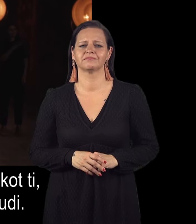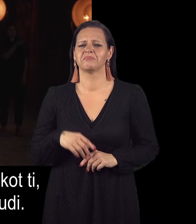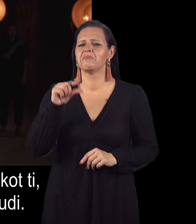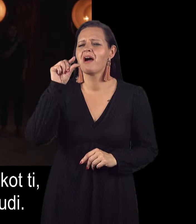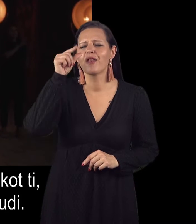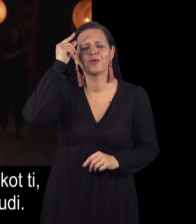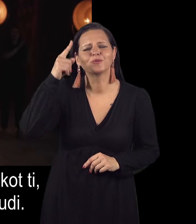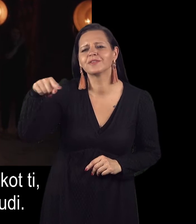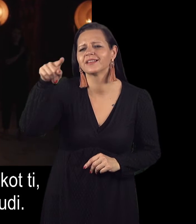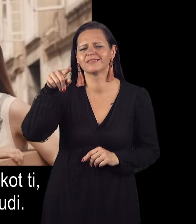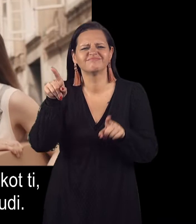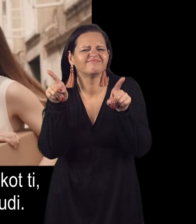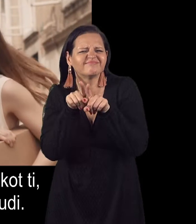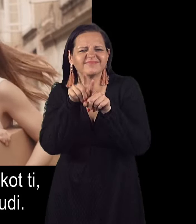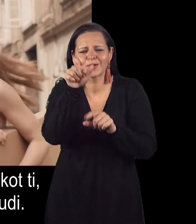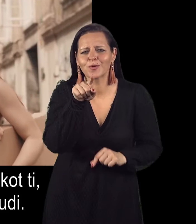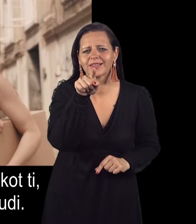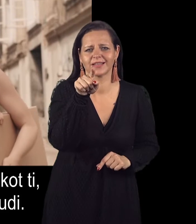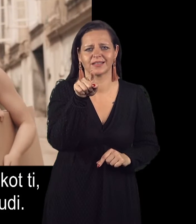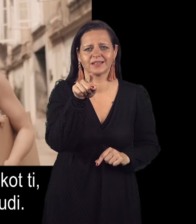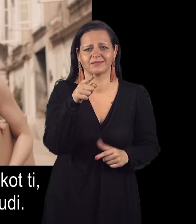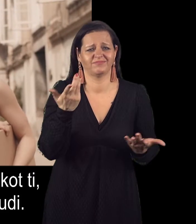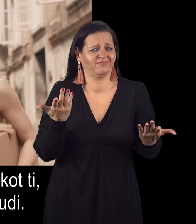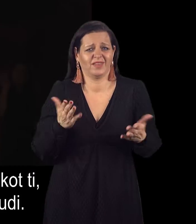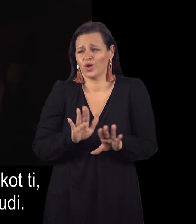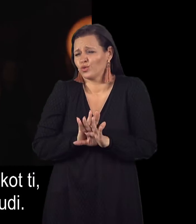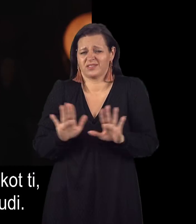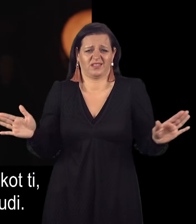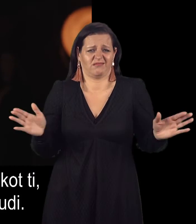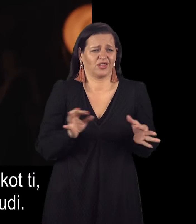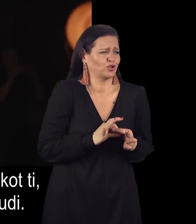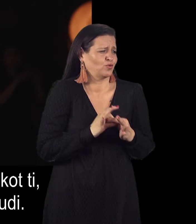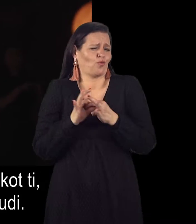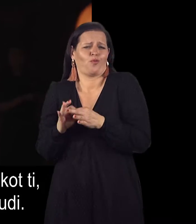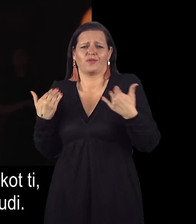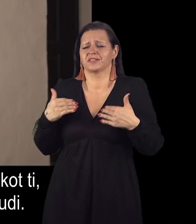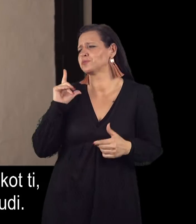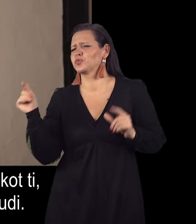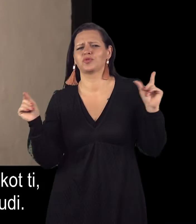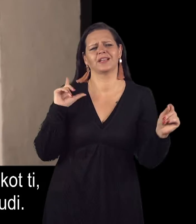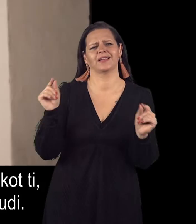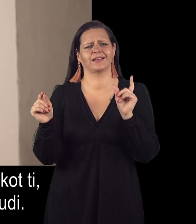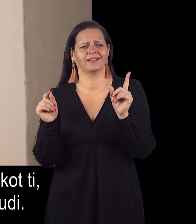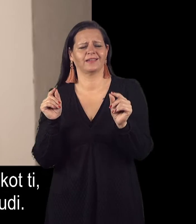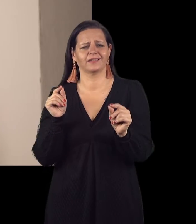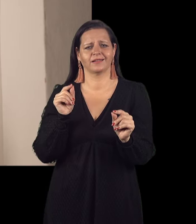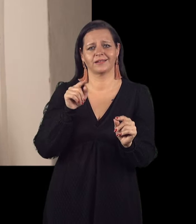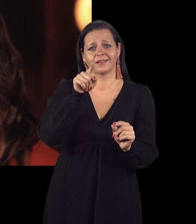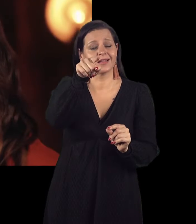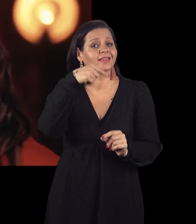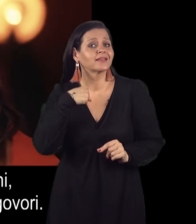Redki ljudje so še takšni kot ti, vsem se neskončno